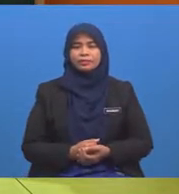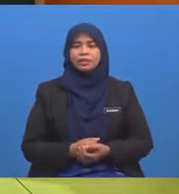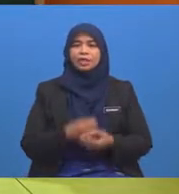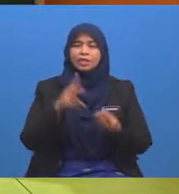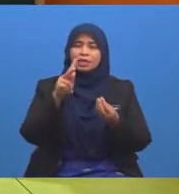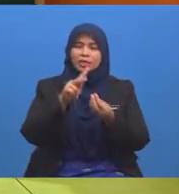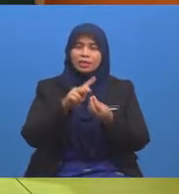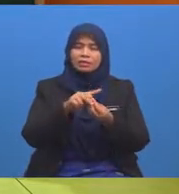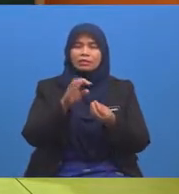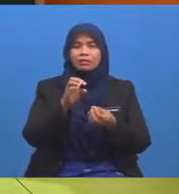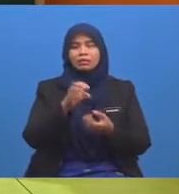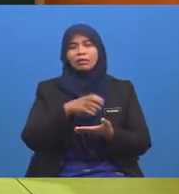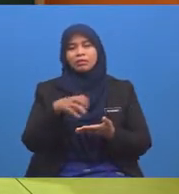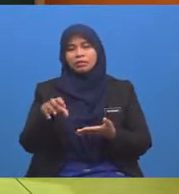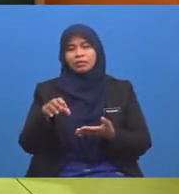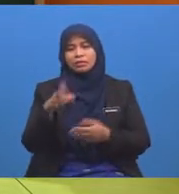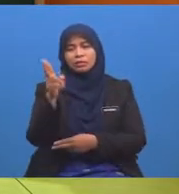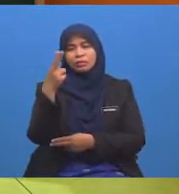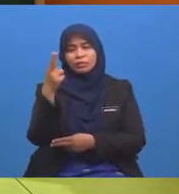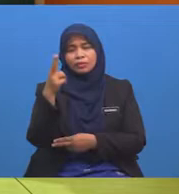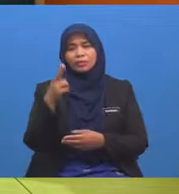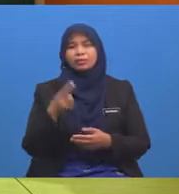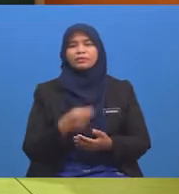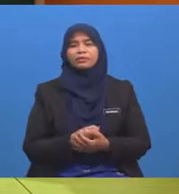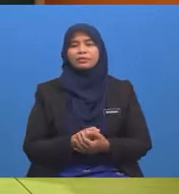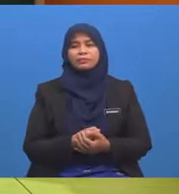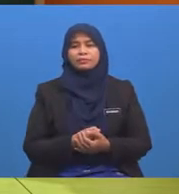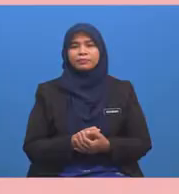Kesan kemusnahan hutan terhadap sistem hidrologi adalah: